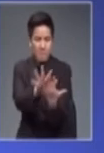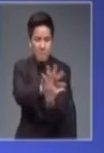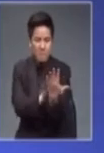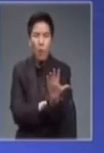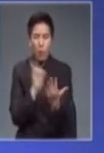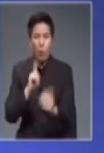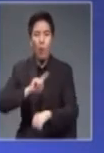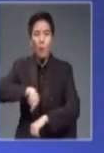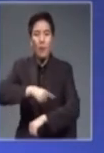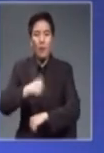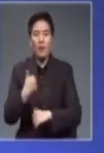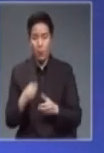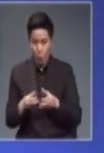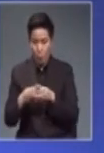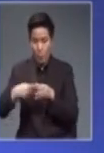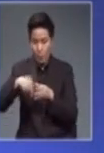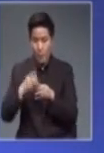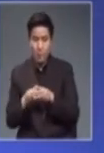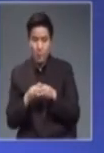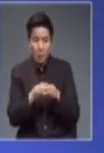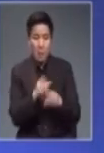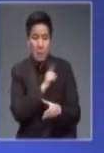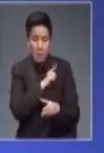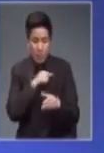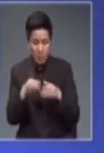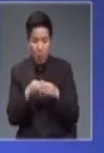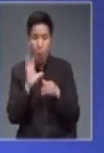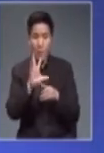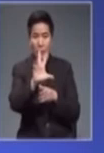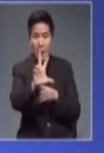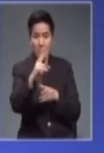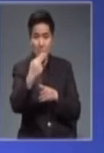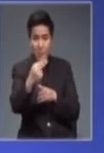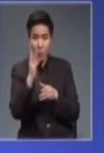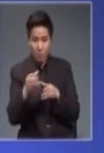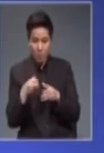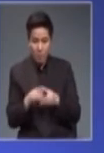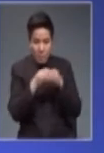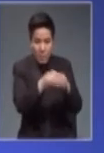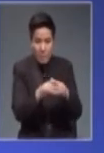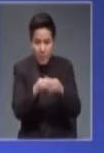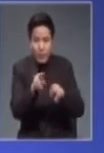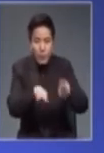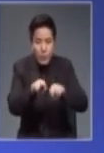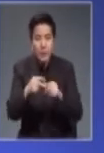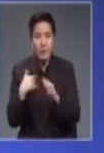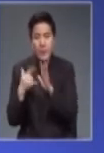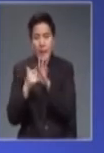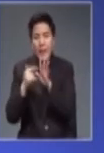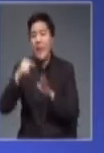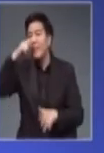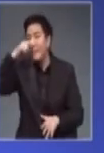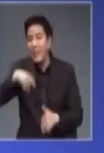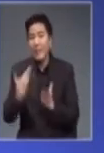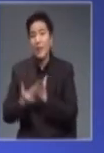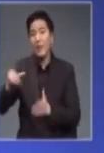ากการที่รัฐบาลเปิดกว้างรับฟังปัญหาจากภาคเอกชนเพื่อให้รัฐบาลและภาคเอกชนสามารถปรับตัวเข้าหากันอันก็